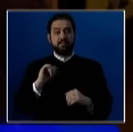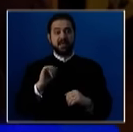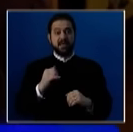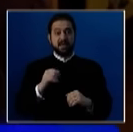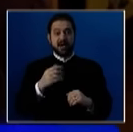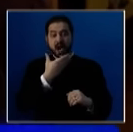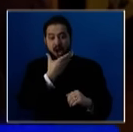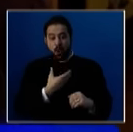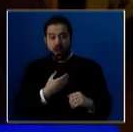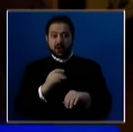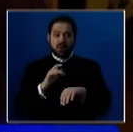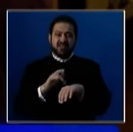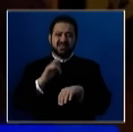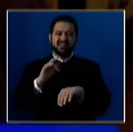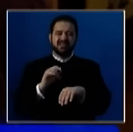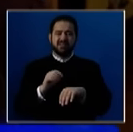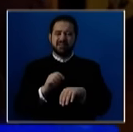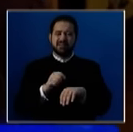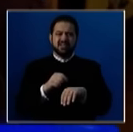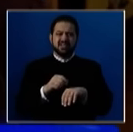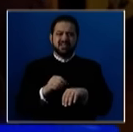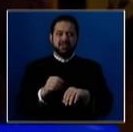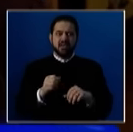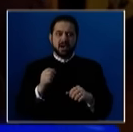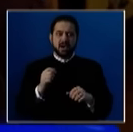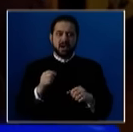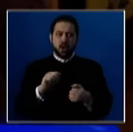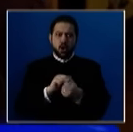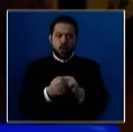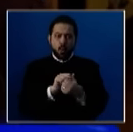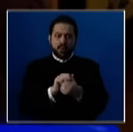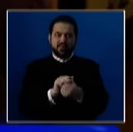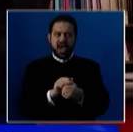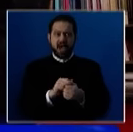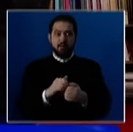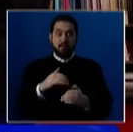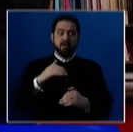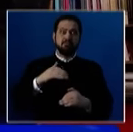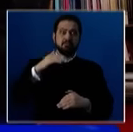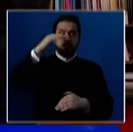el simte atacul mult mai acut. El, dacă nu iartă,